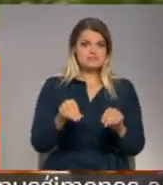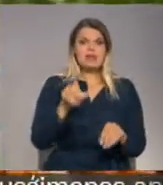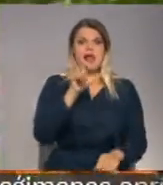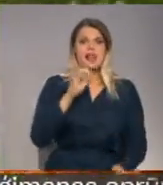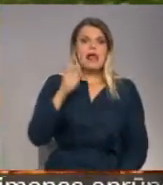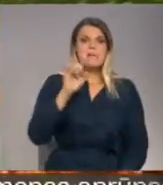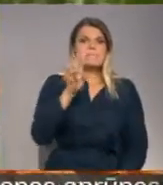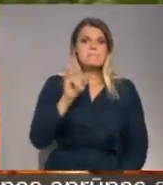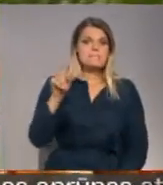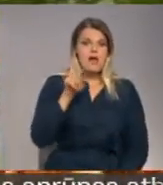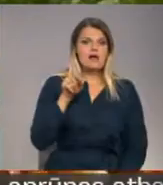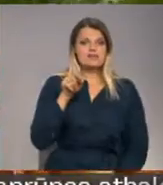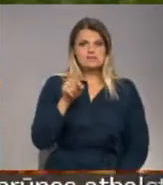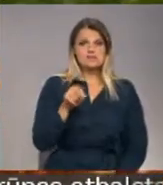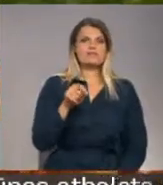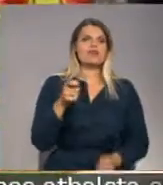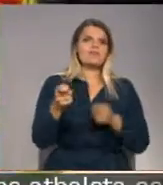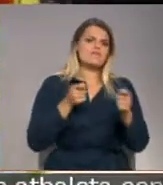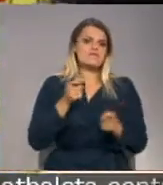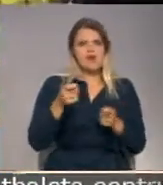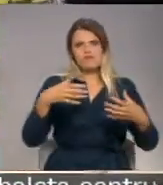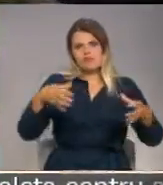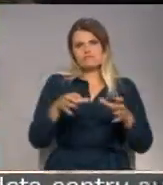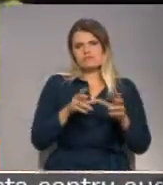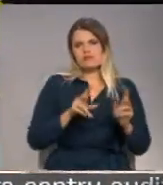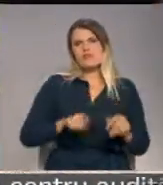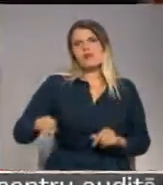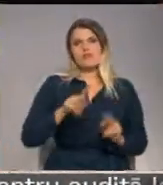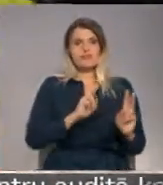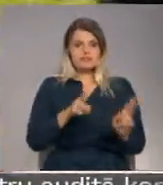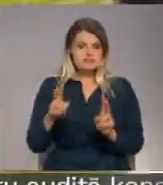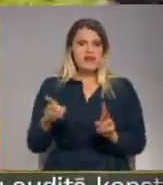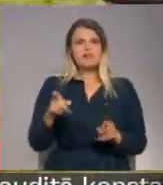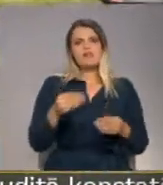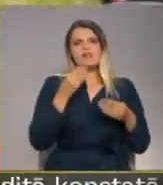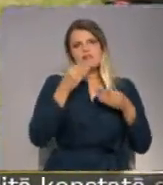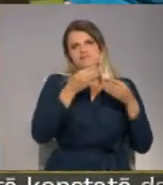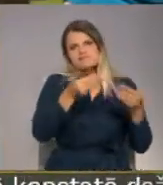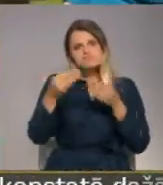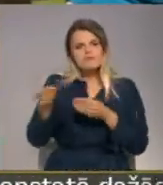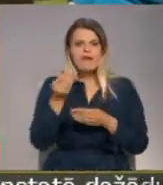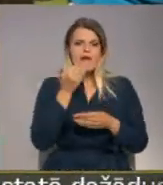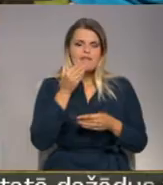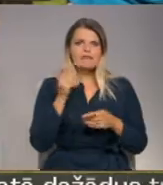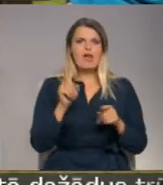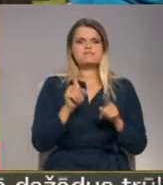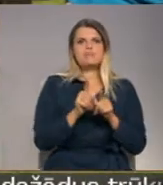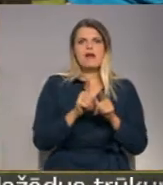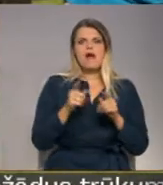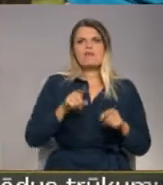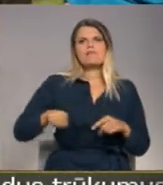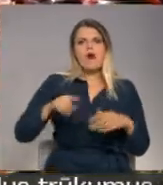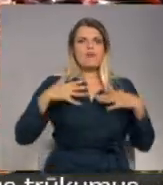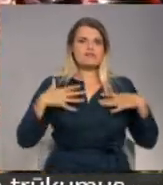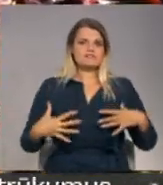kā ansambļu Suitu sievas un Suitu vīru vadītāji, pasniegtais ēdiens bija kā ceļvedis Suitu tautas starpā. Piemēram, trakās